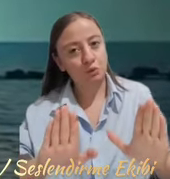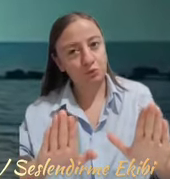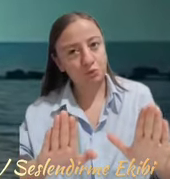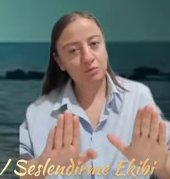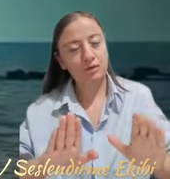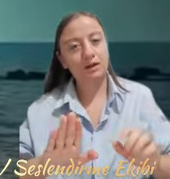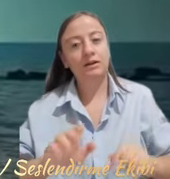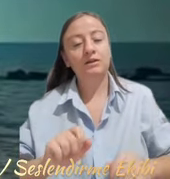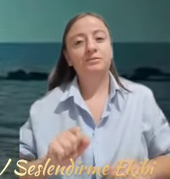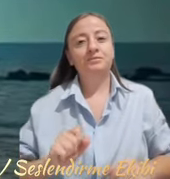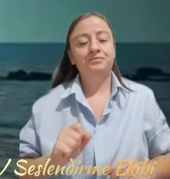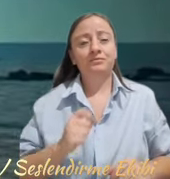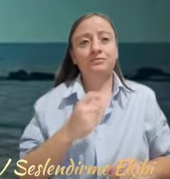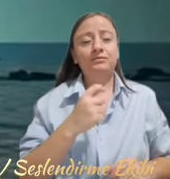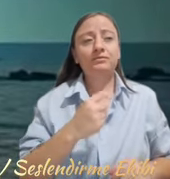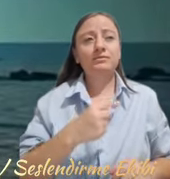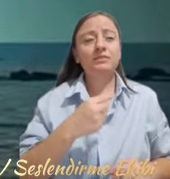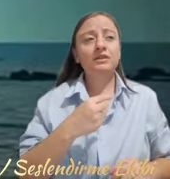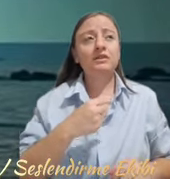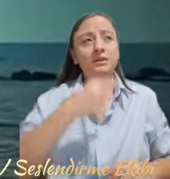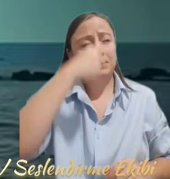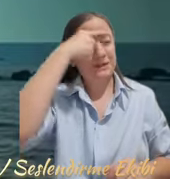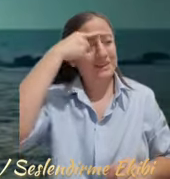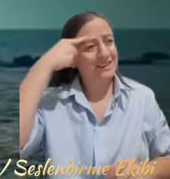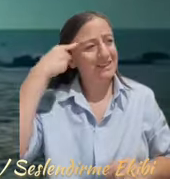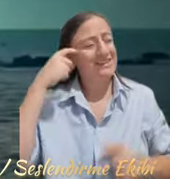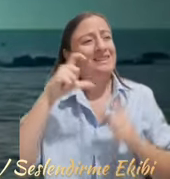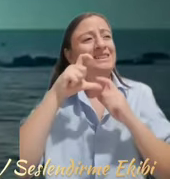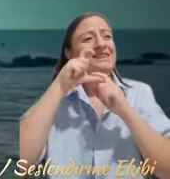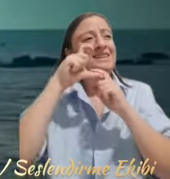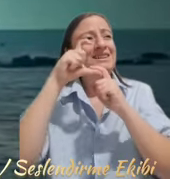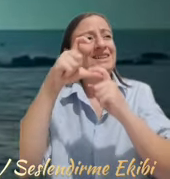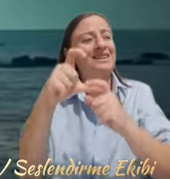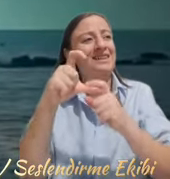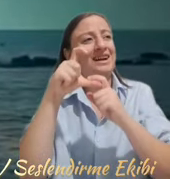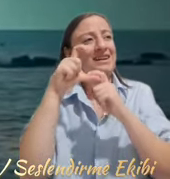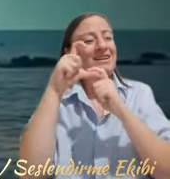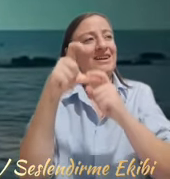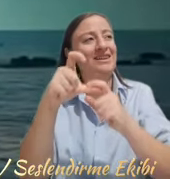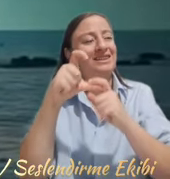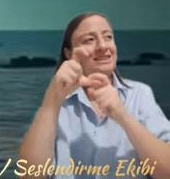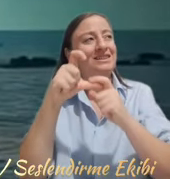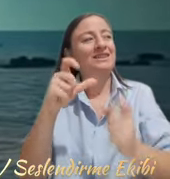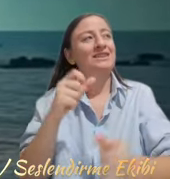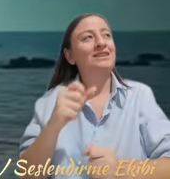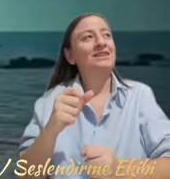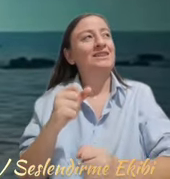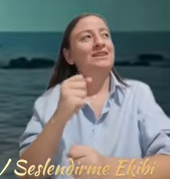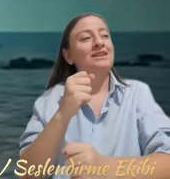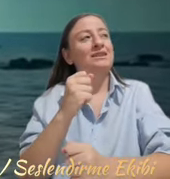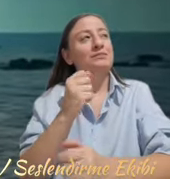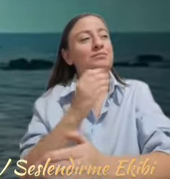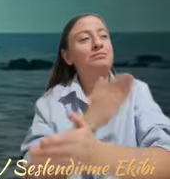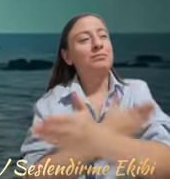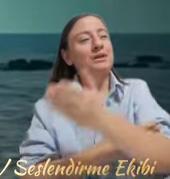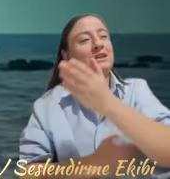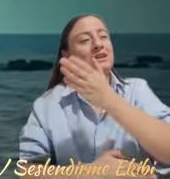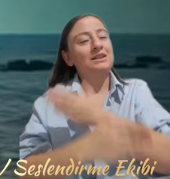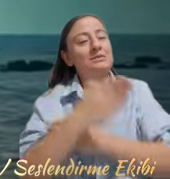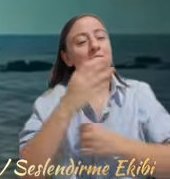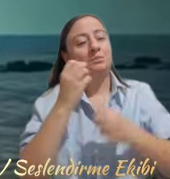Dilim kadar ağır, bedenim kadar yorgun. Yığılıyor üst üste kadere